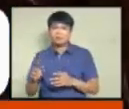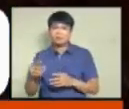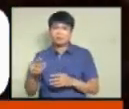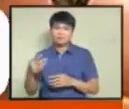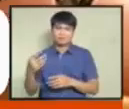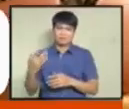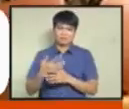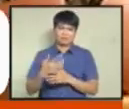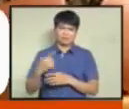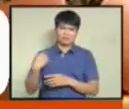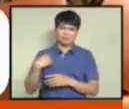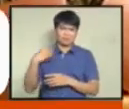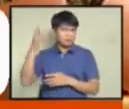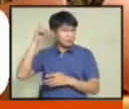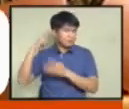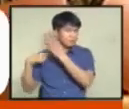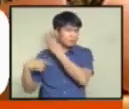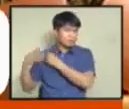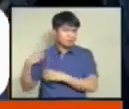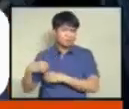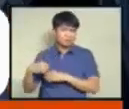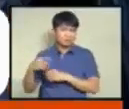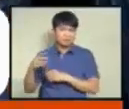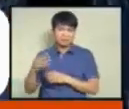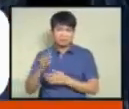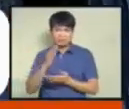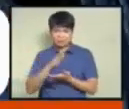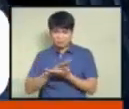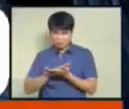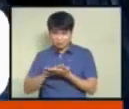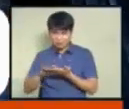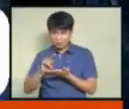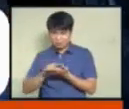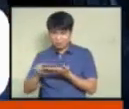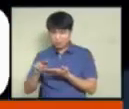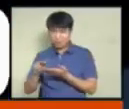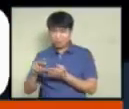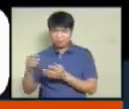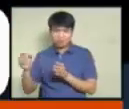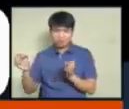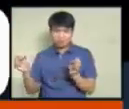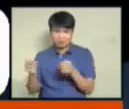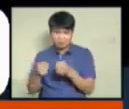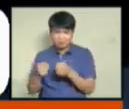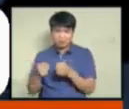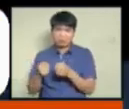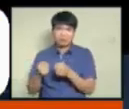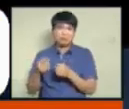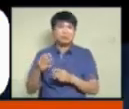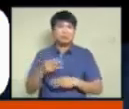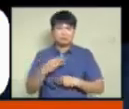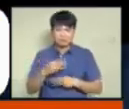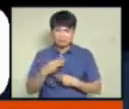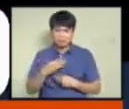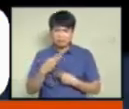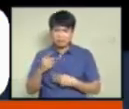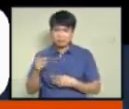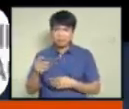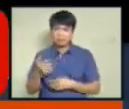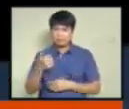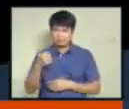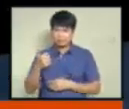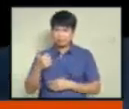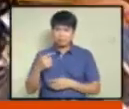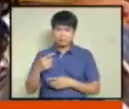ko, that is so 90s. Dahil ngayon, the shorter, the merrier. Mas more on ngayon short